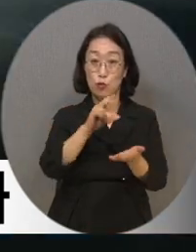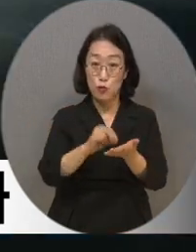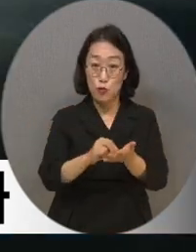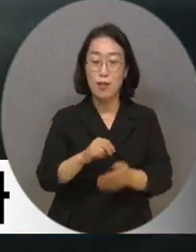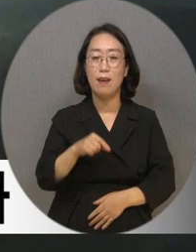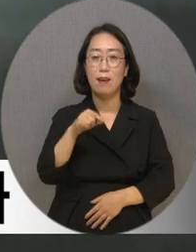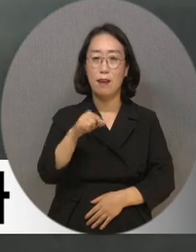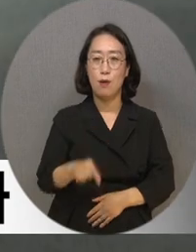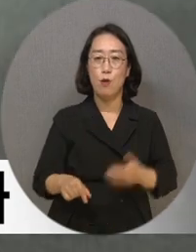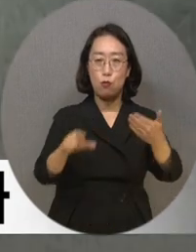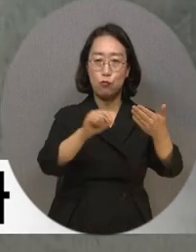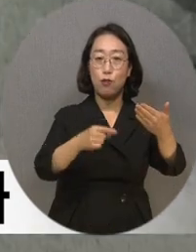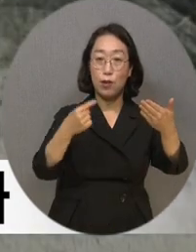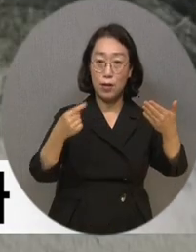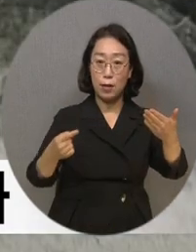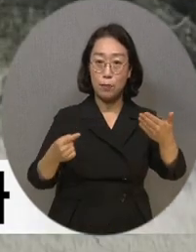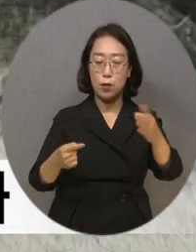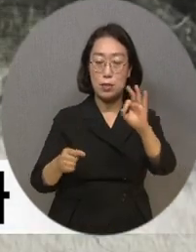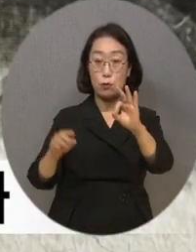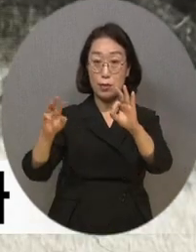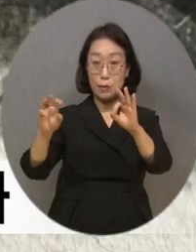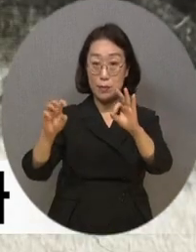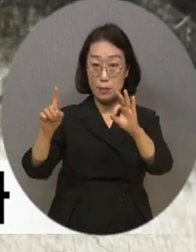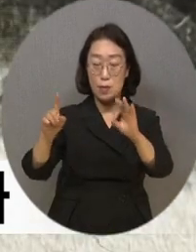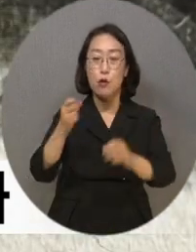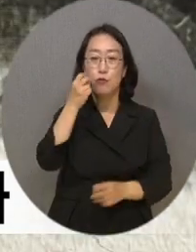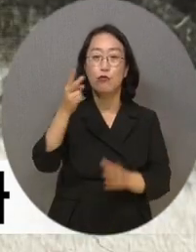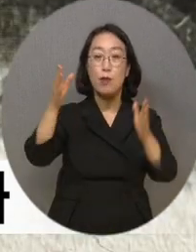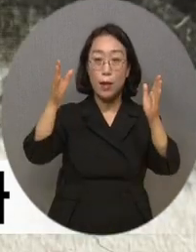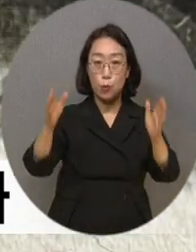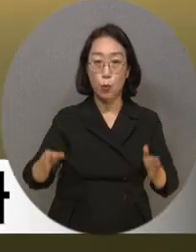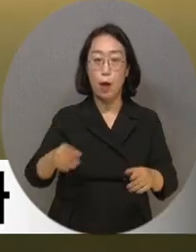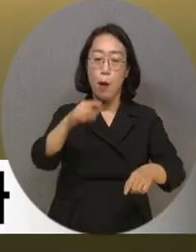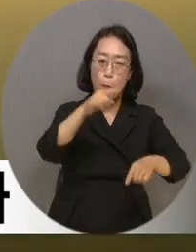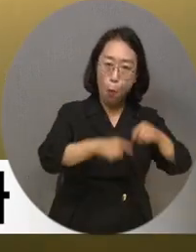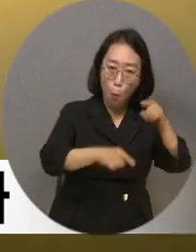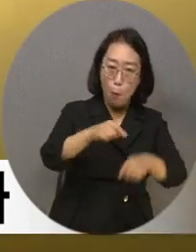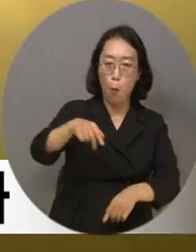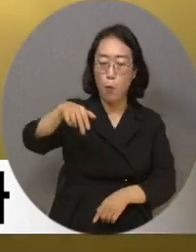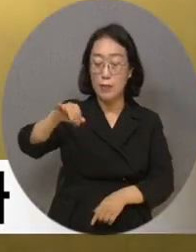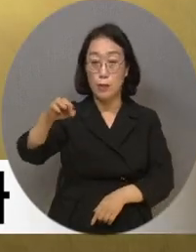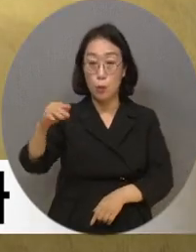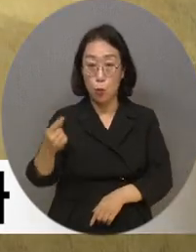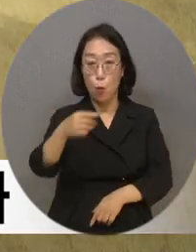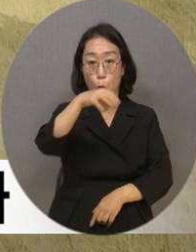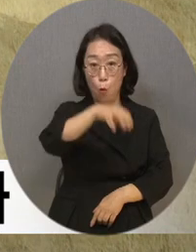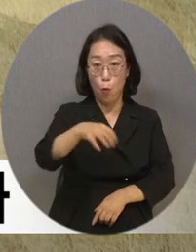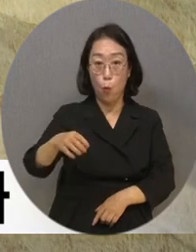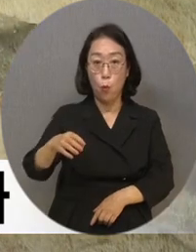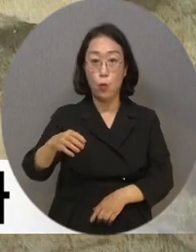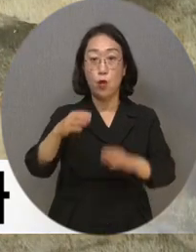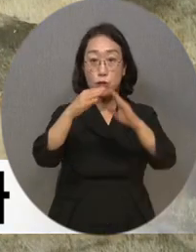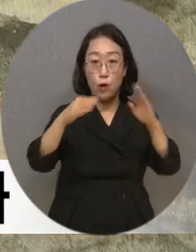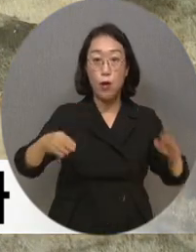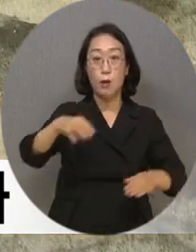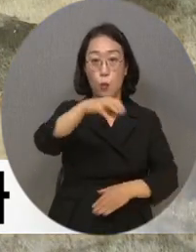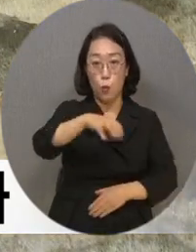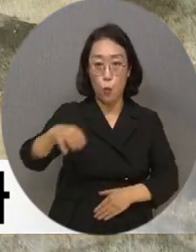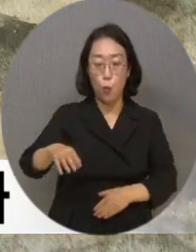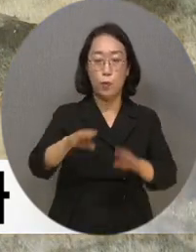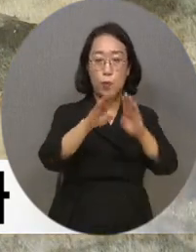오는 9월 1일부터 10월 30일까지 두 달 동안 목포, 진도 등 전남 일원에서 열립니다.